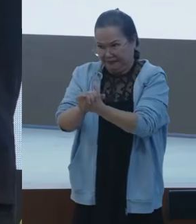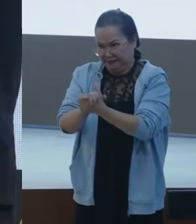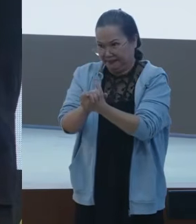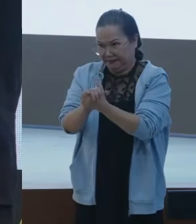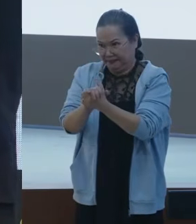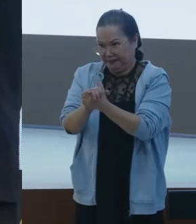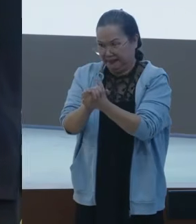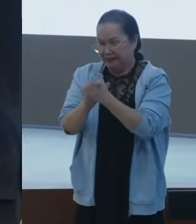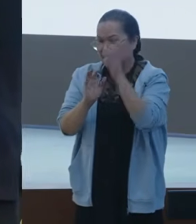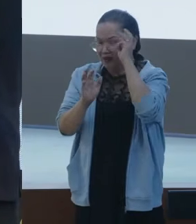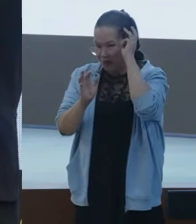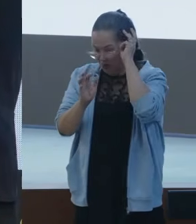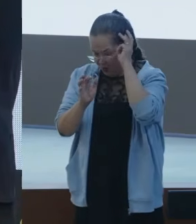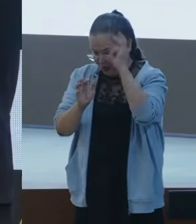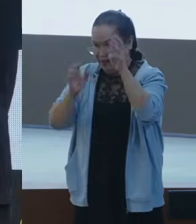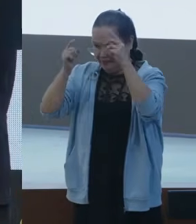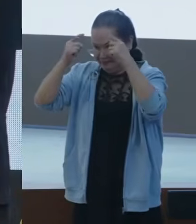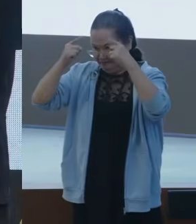Sila ay lalago.